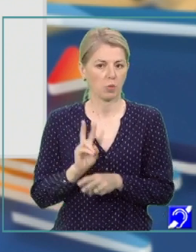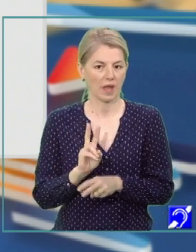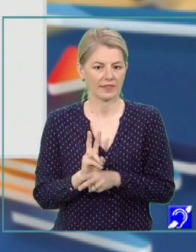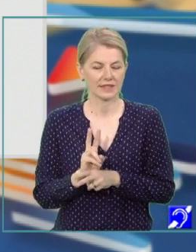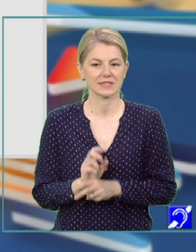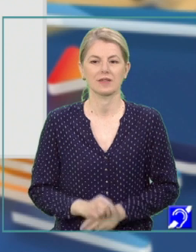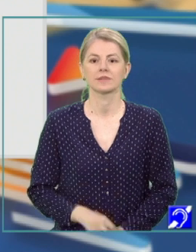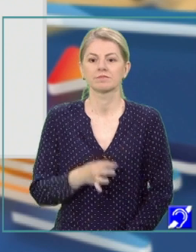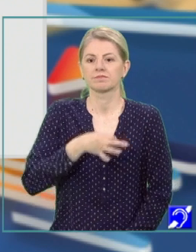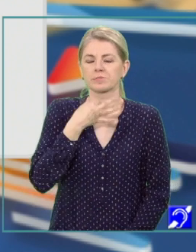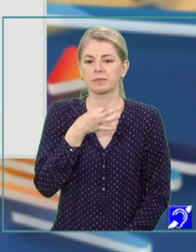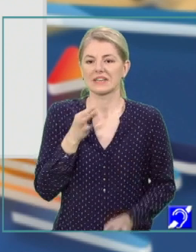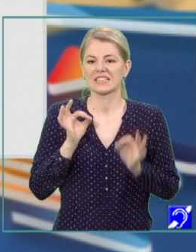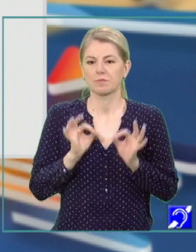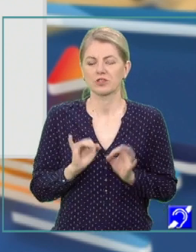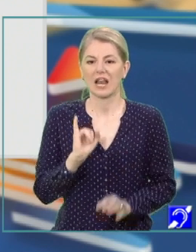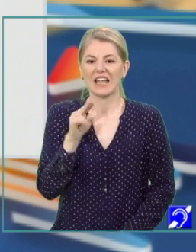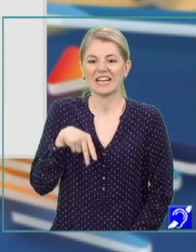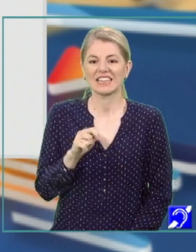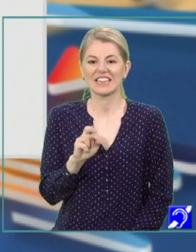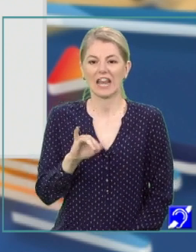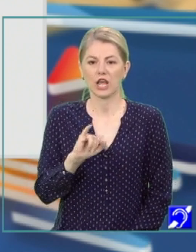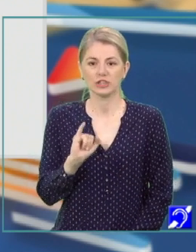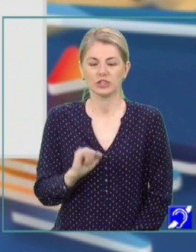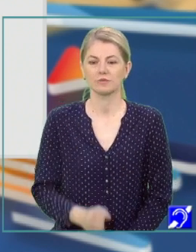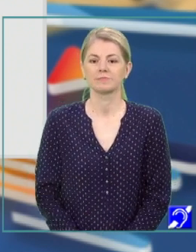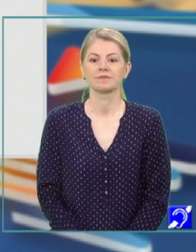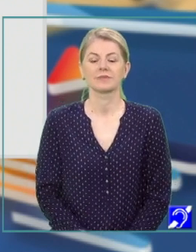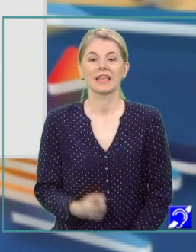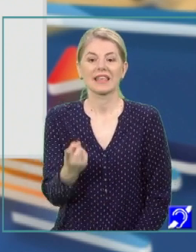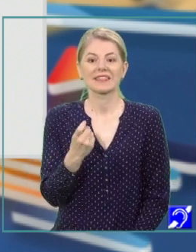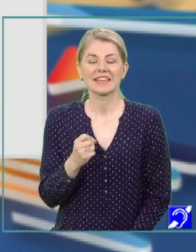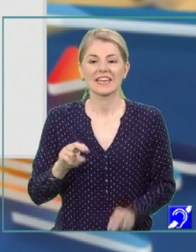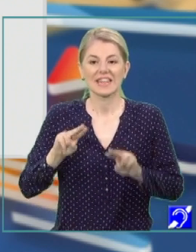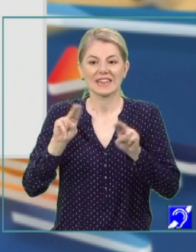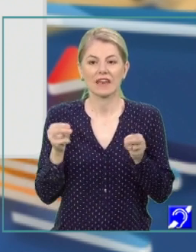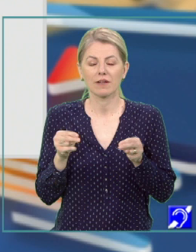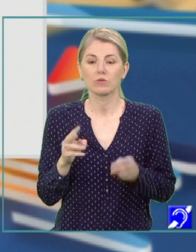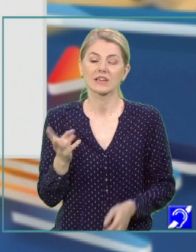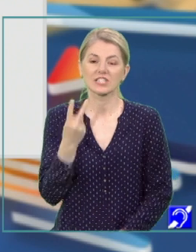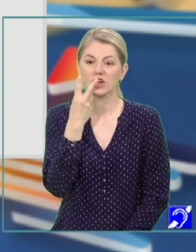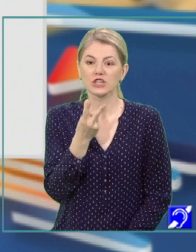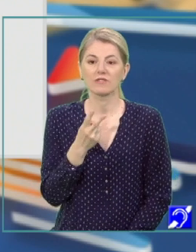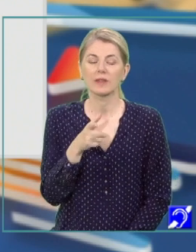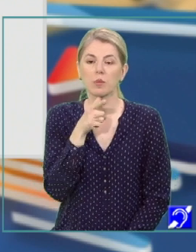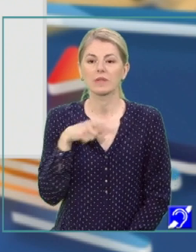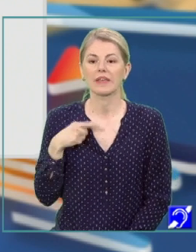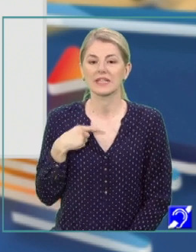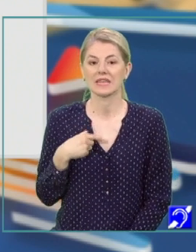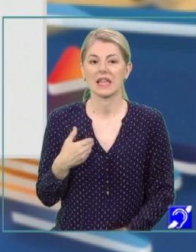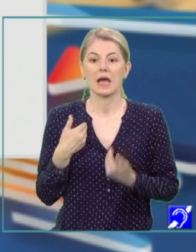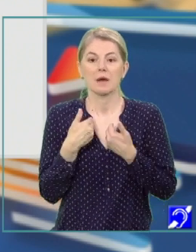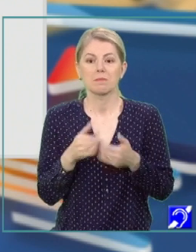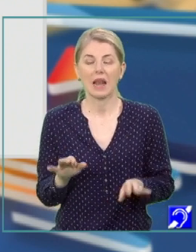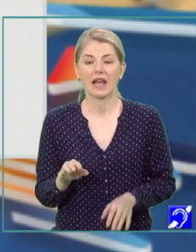am intonat în mod special cuvântul întregi, din intervalul. Ia să citim și intervalul.